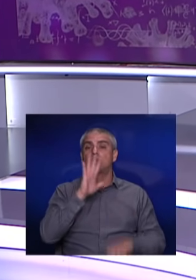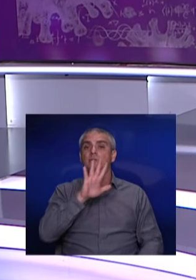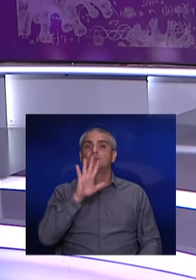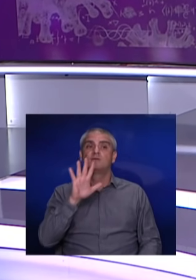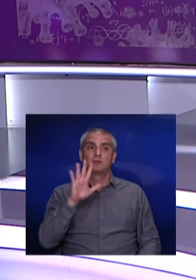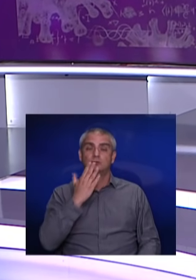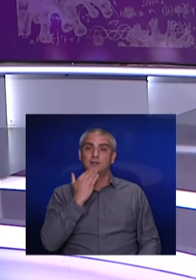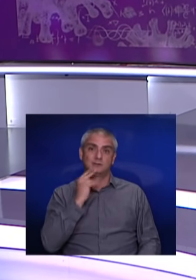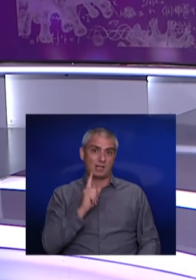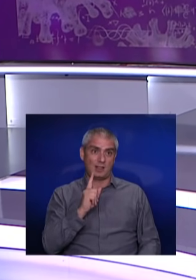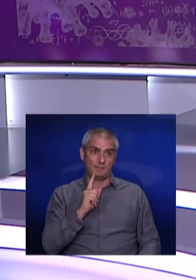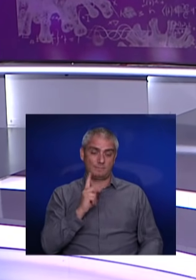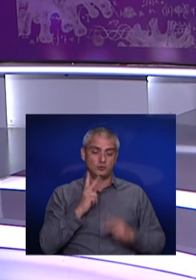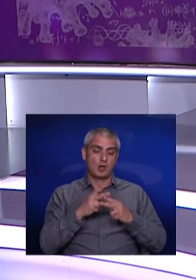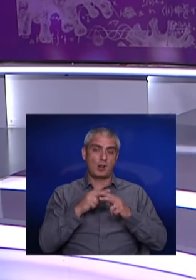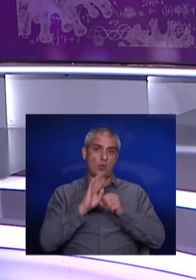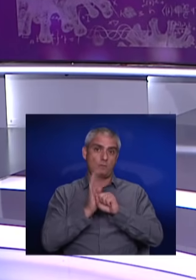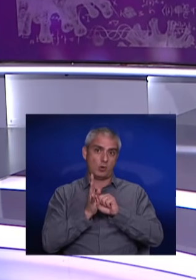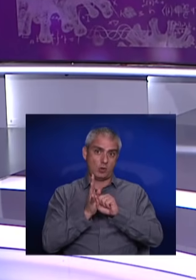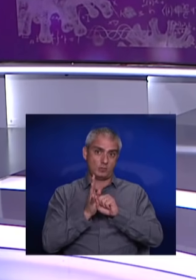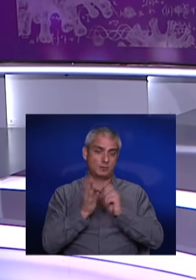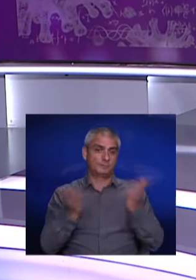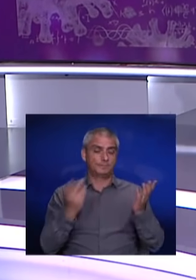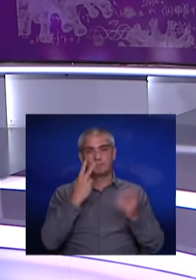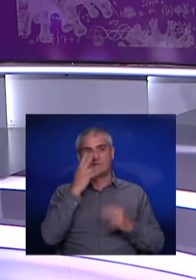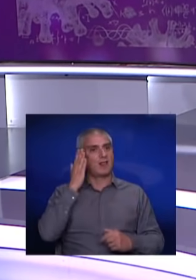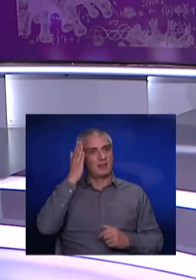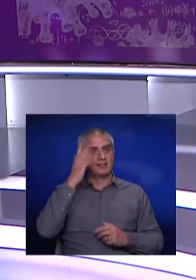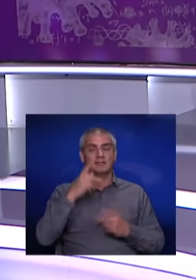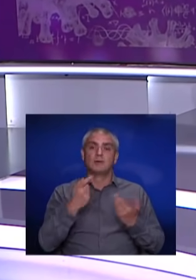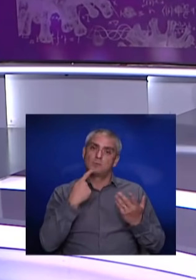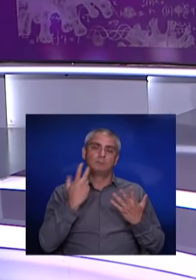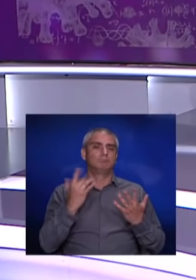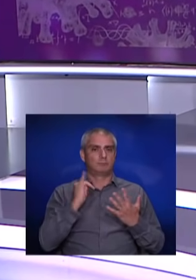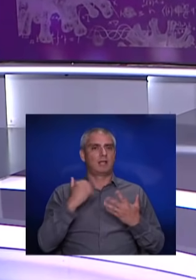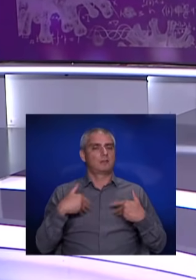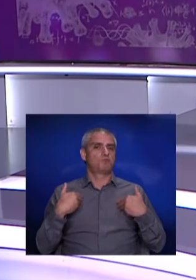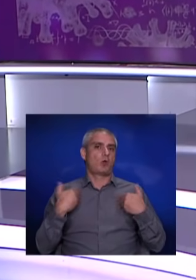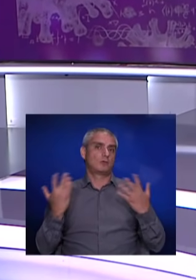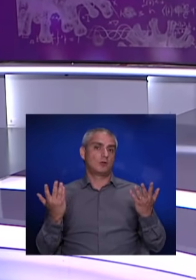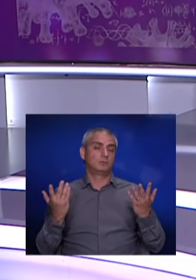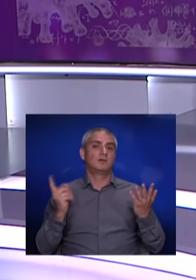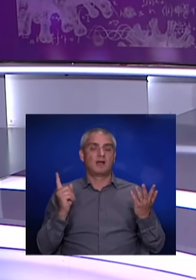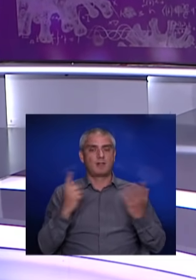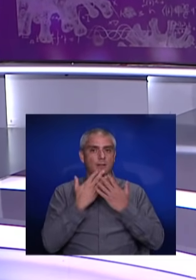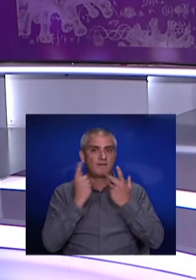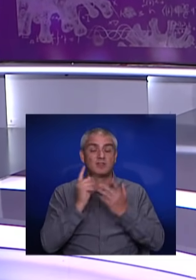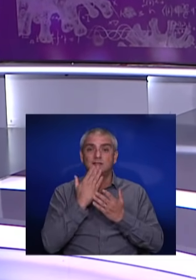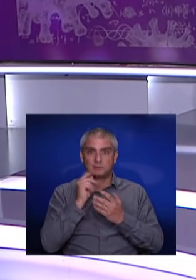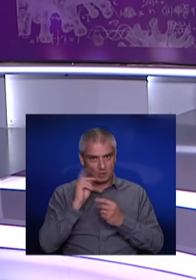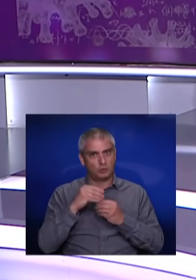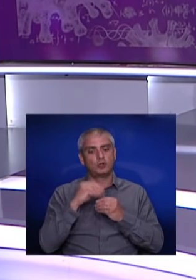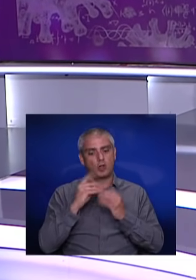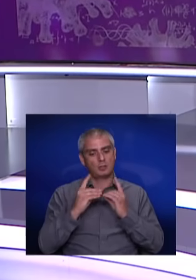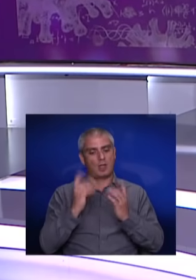655 ישראלים שחלו בקורונה. אבל עם הפנים קדימה, התחזיות בהחלט מעודדות, אבל הן גם מבהירות שלישראל יש עוד דרך לעבור